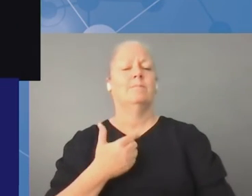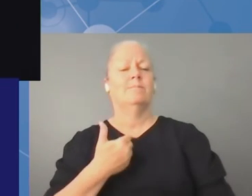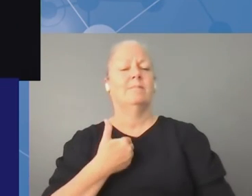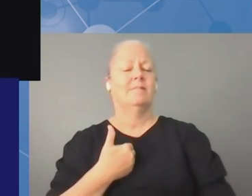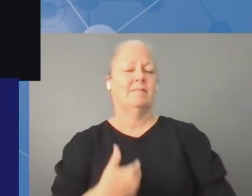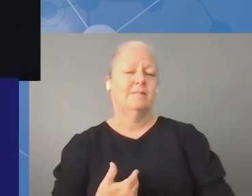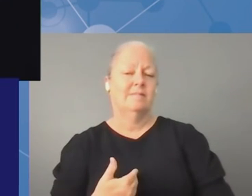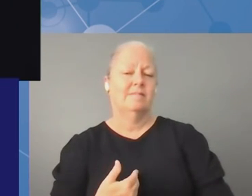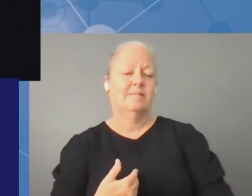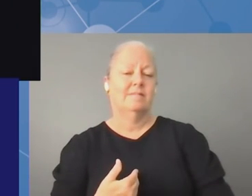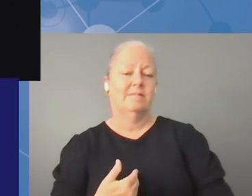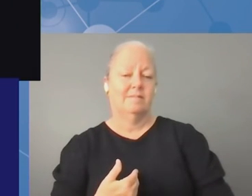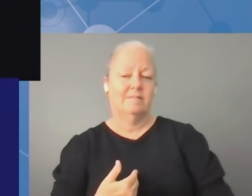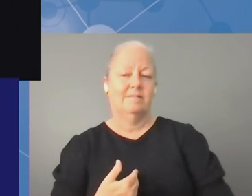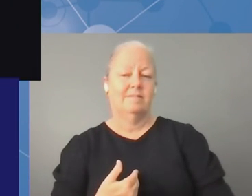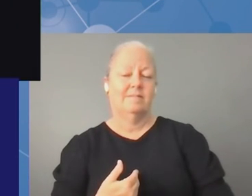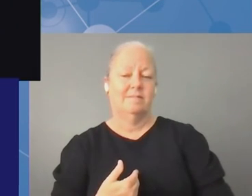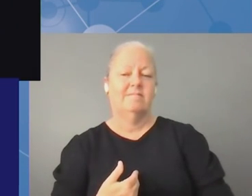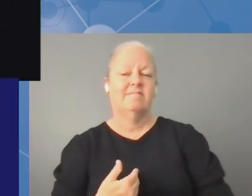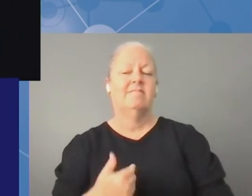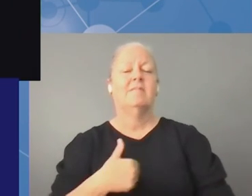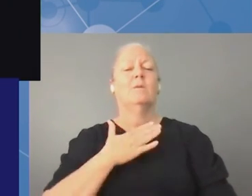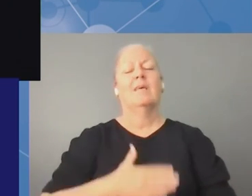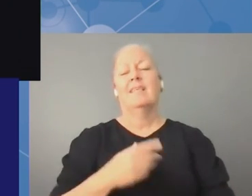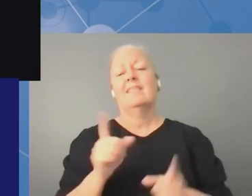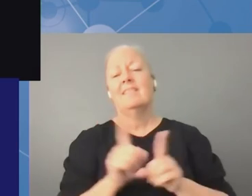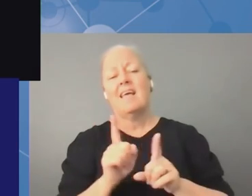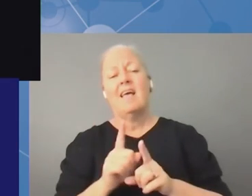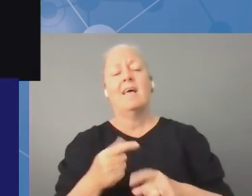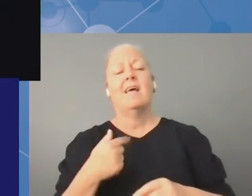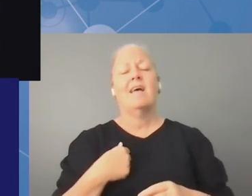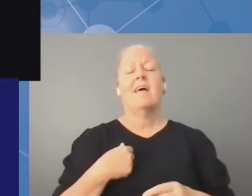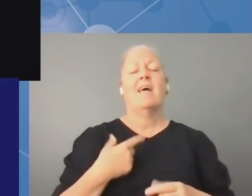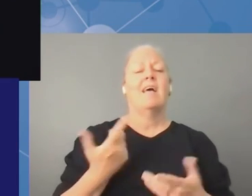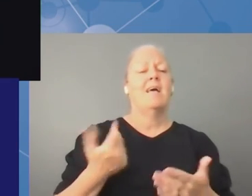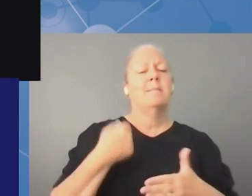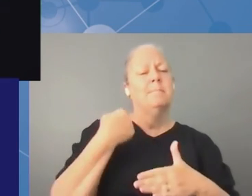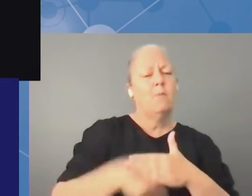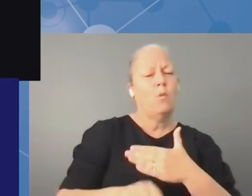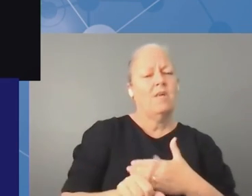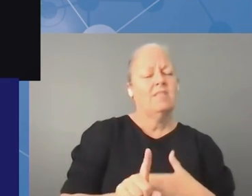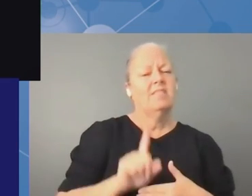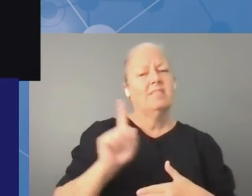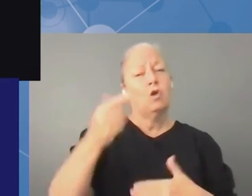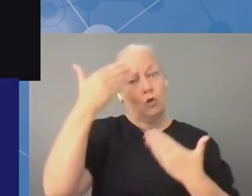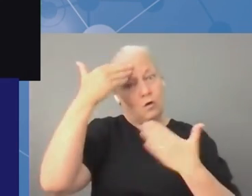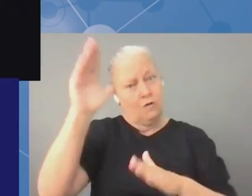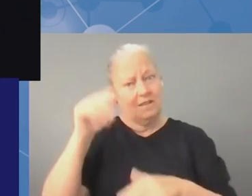бы прокомментировать вопросы, которые были здесь названы. Я